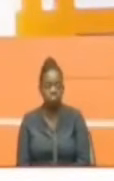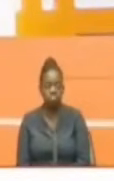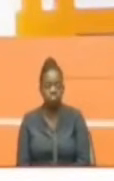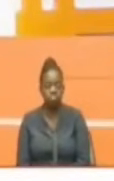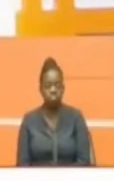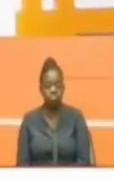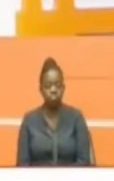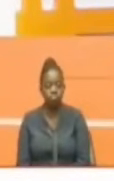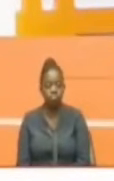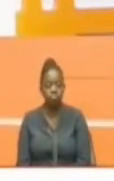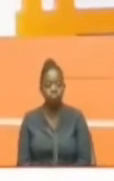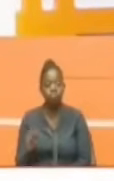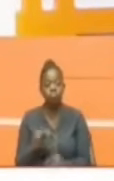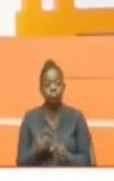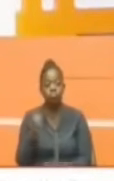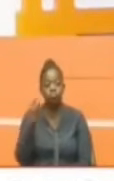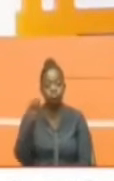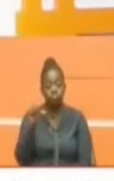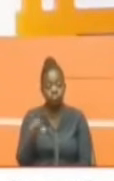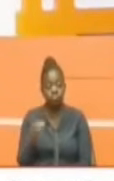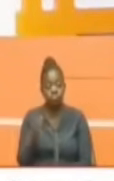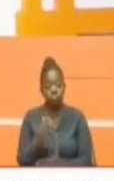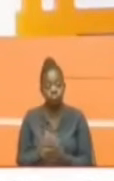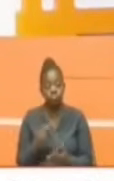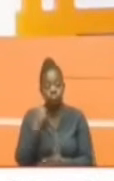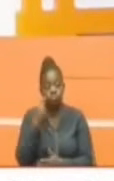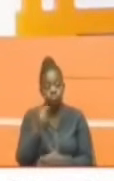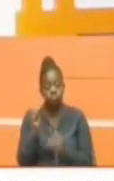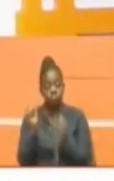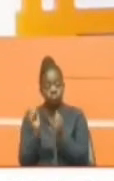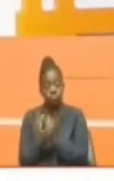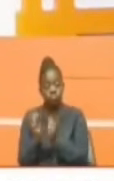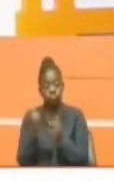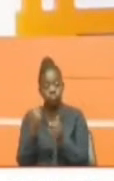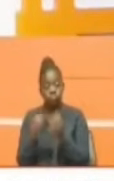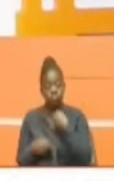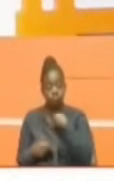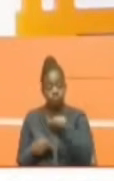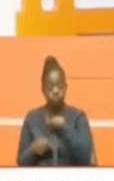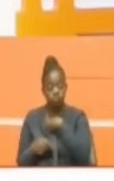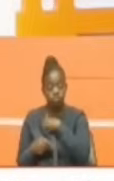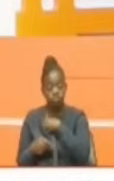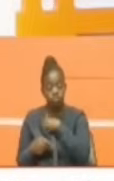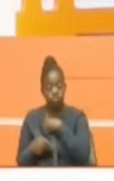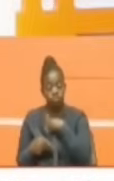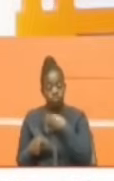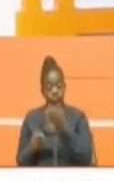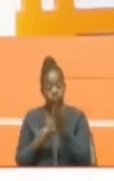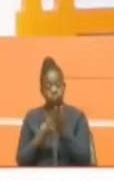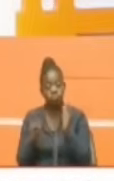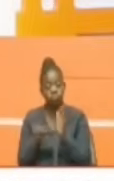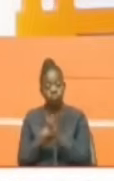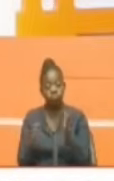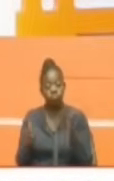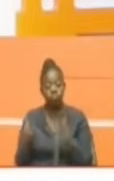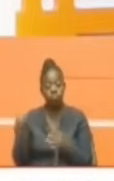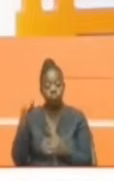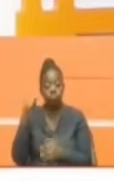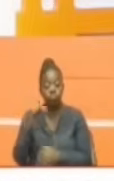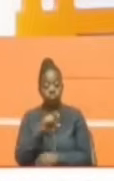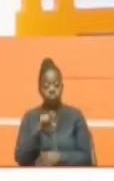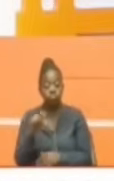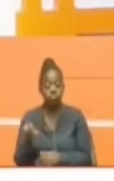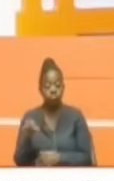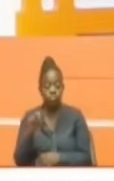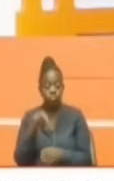Kale atabantu 19 bamukwabo bakwatibwa kubigambwa anti batwaira mateka mu ngalo wiki ewedde mu Gombola